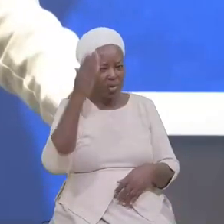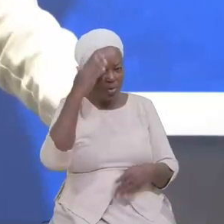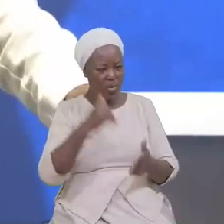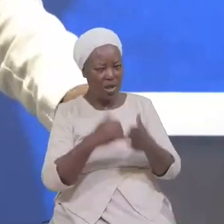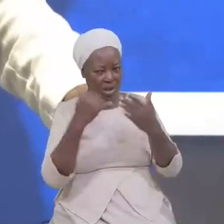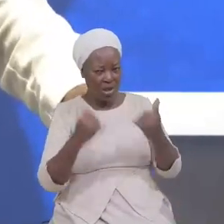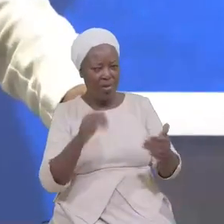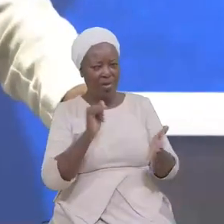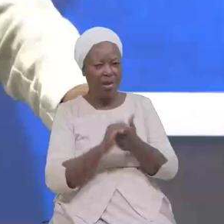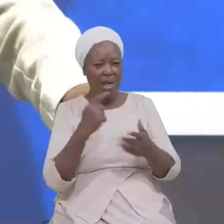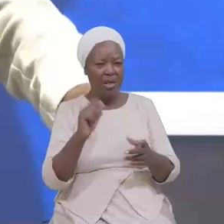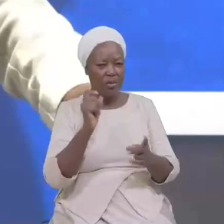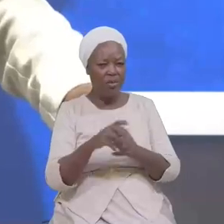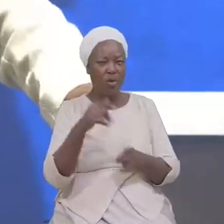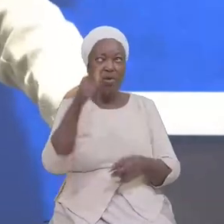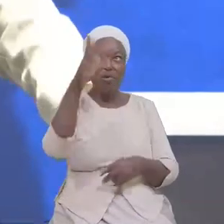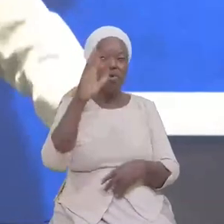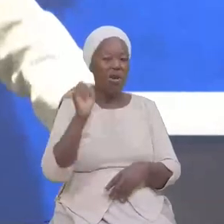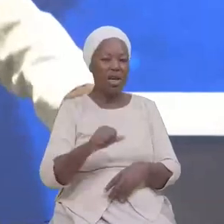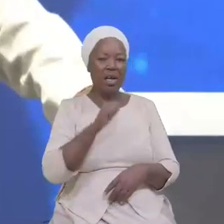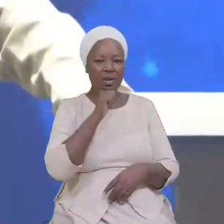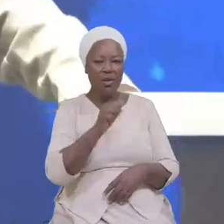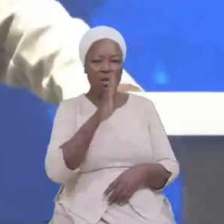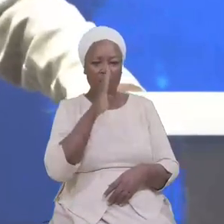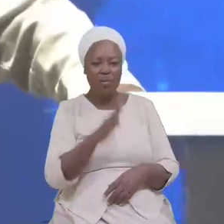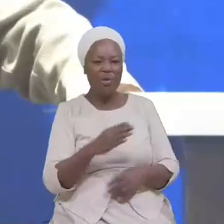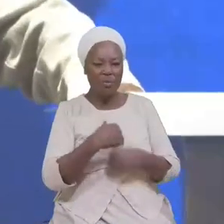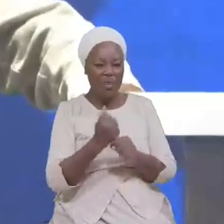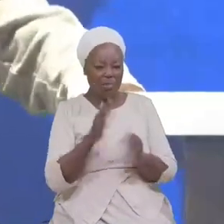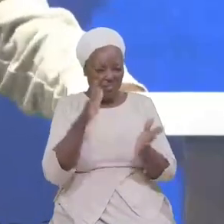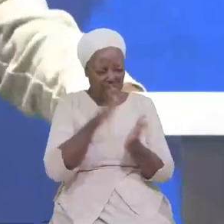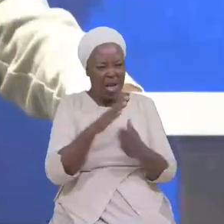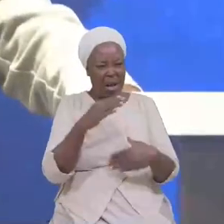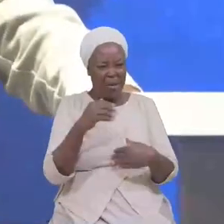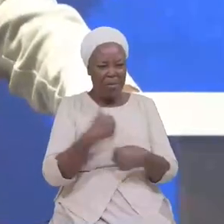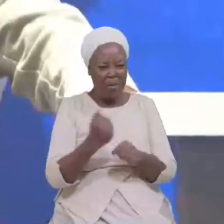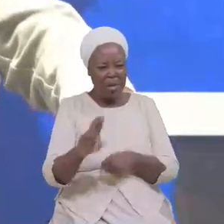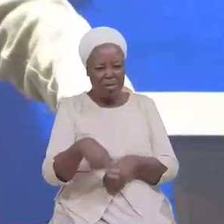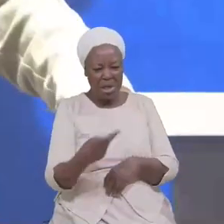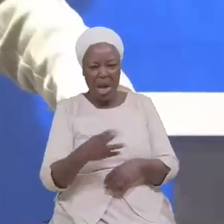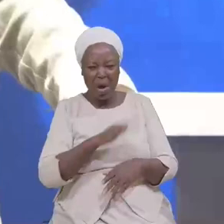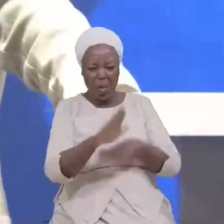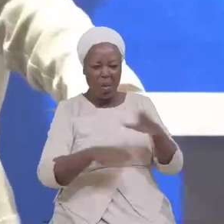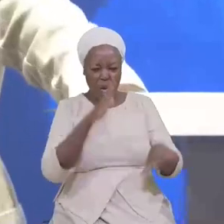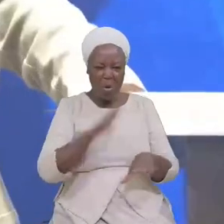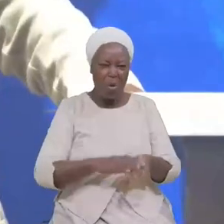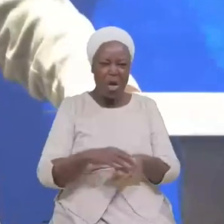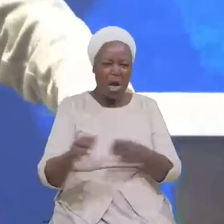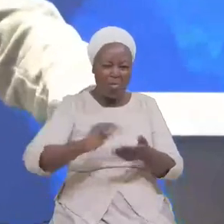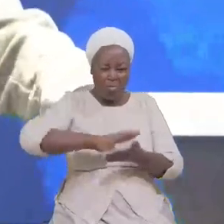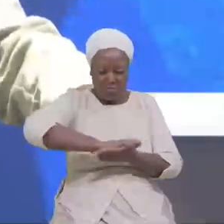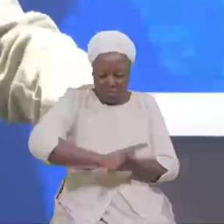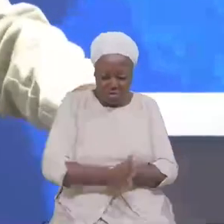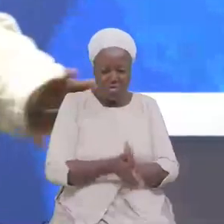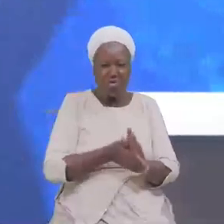Que la parole de Dieu ne peut être minimisée et foulée aux pieds par qui que ce